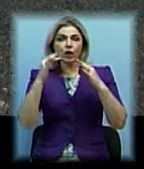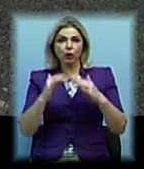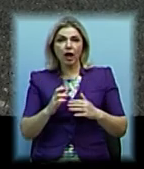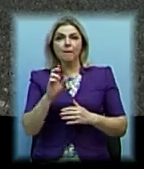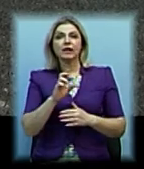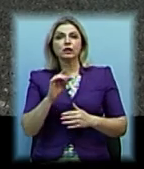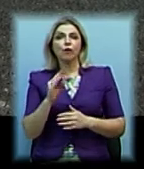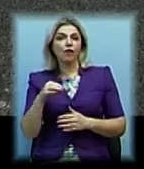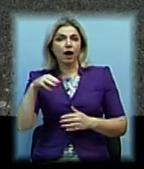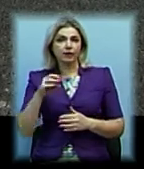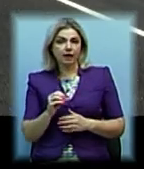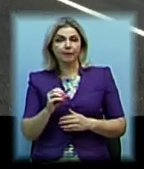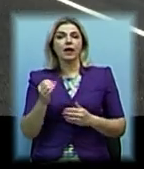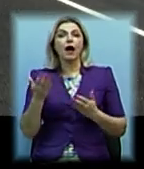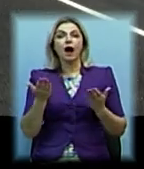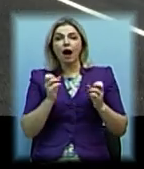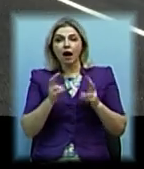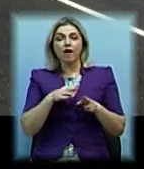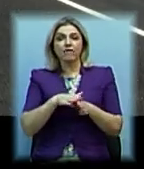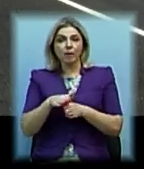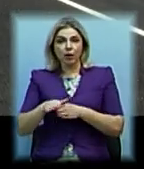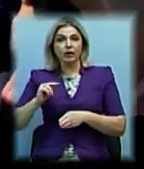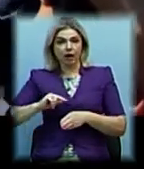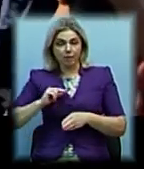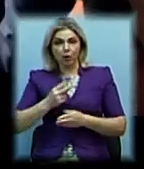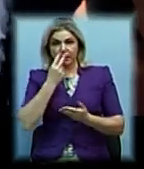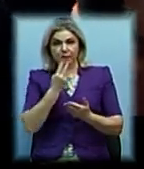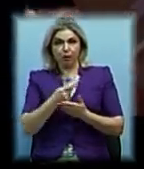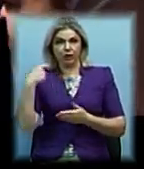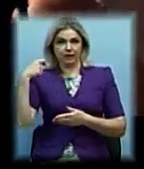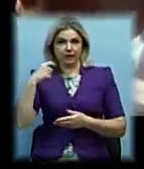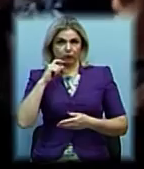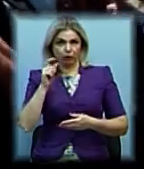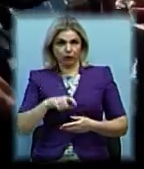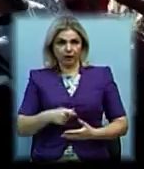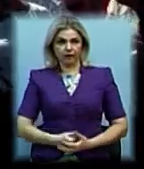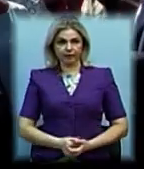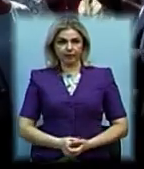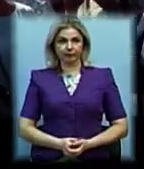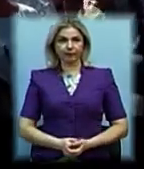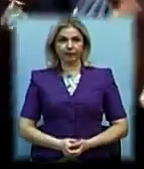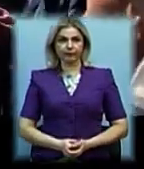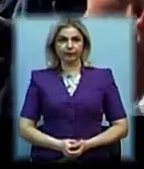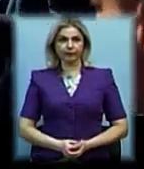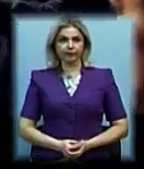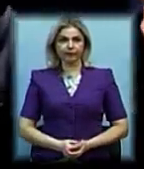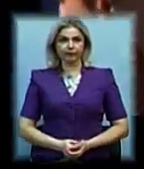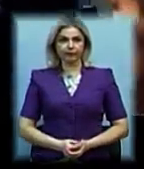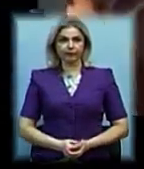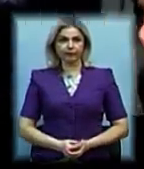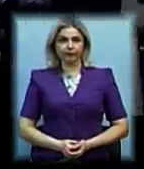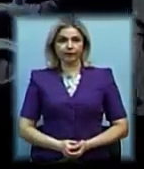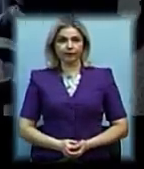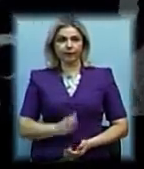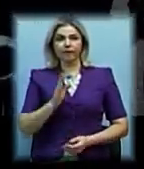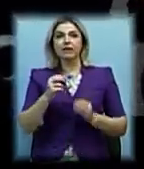Якість виконання робіт подивився президент України Петро Порошенко. І лише за рахунок цього експерименту, в